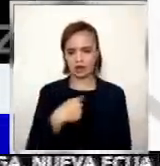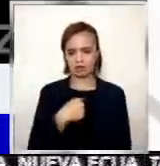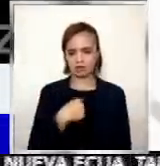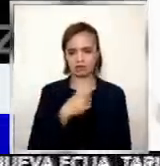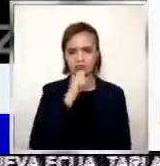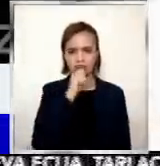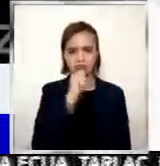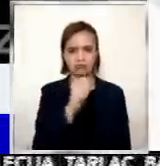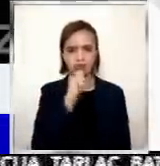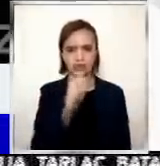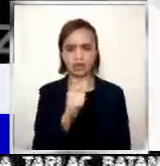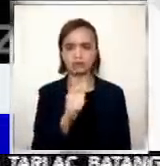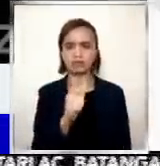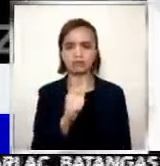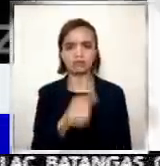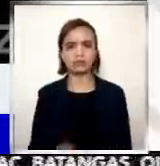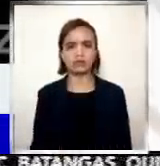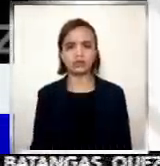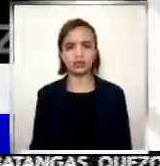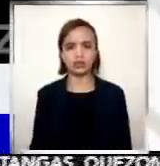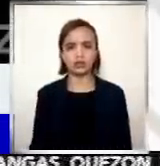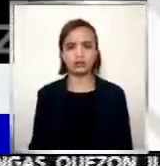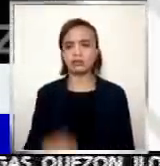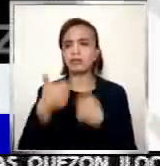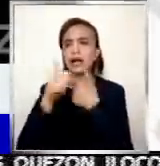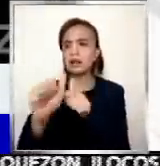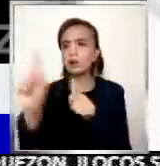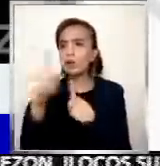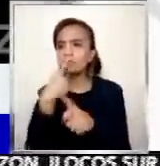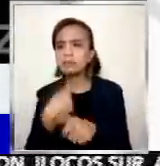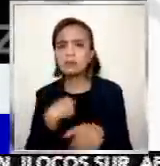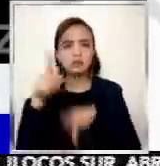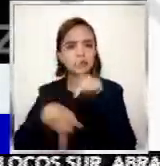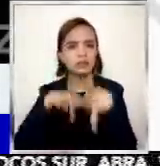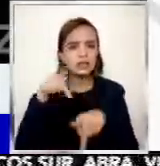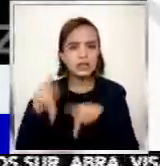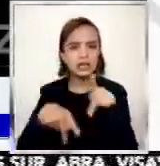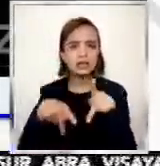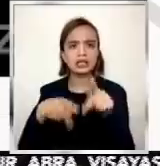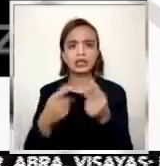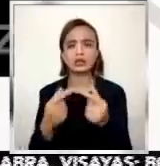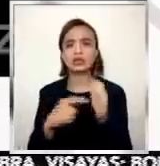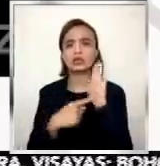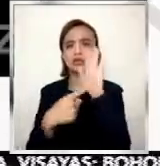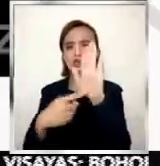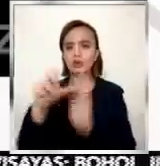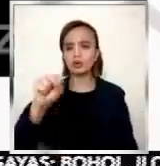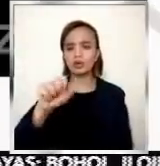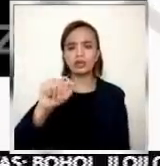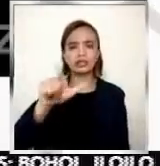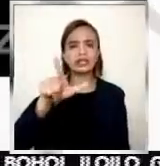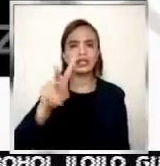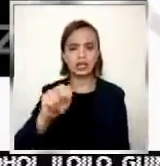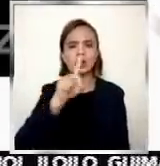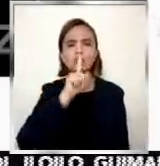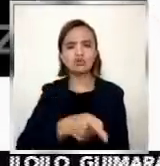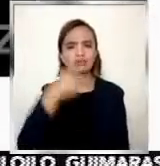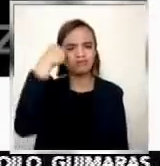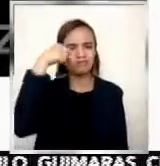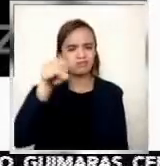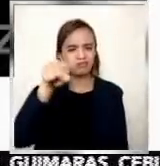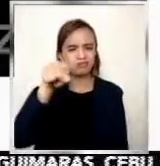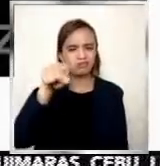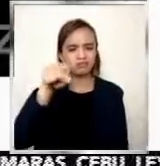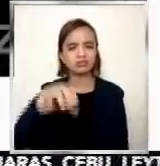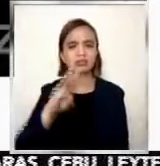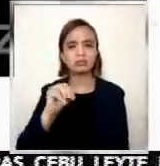opinion to release the SALN of any official in violation of the very memorandum circular number 1 that I issued